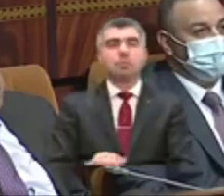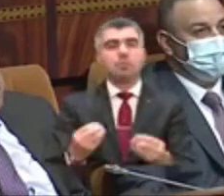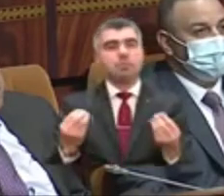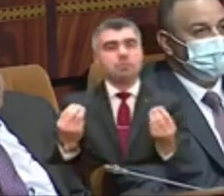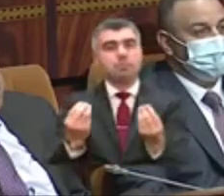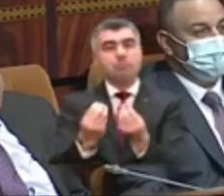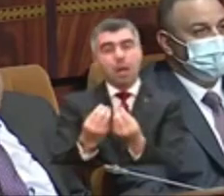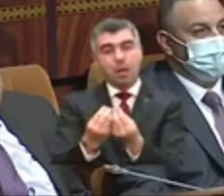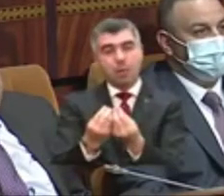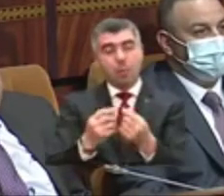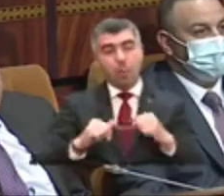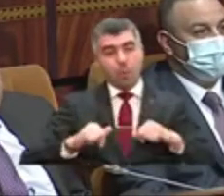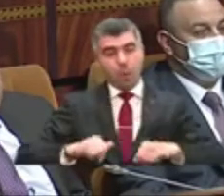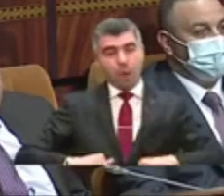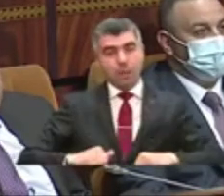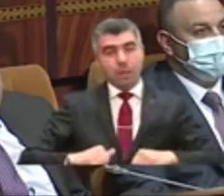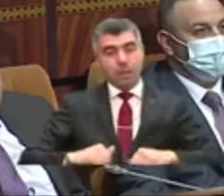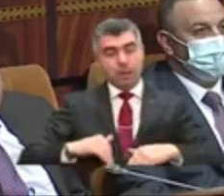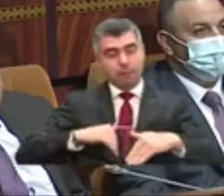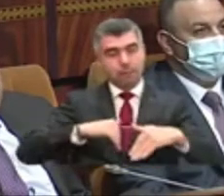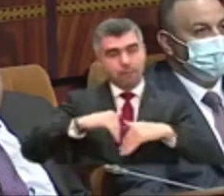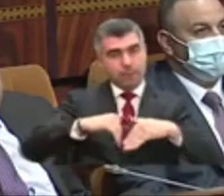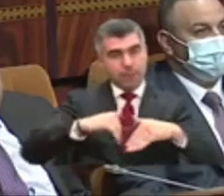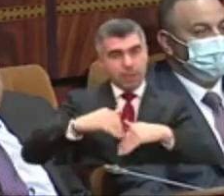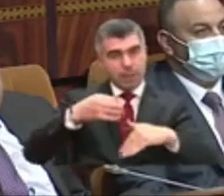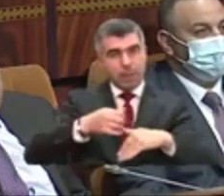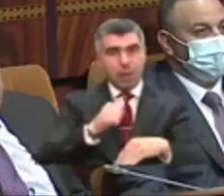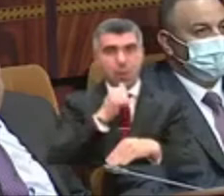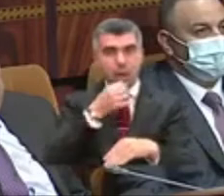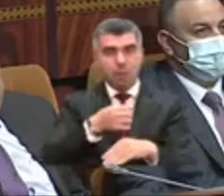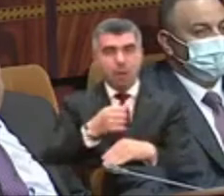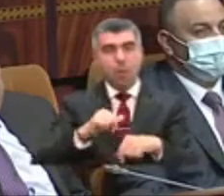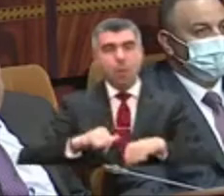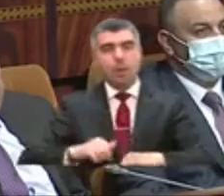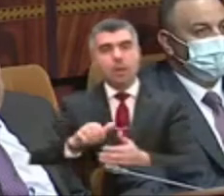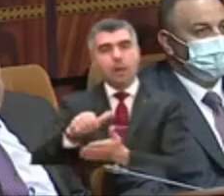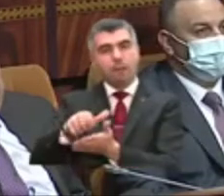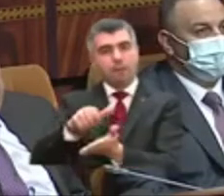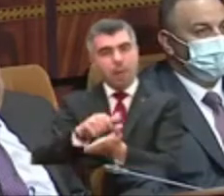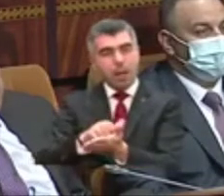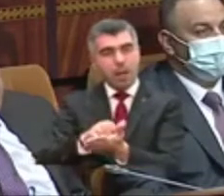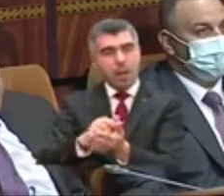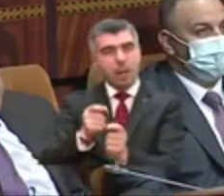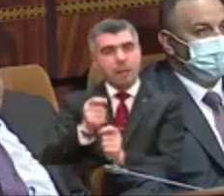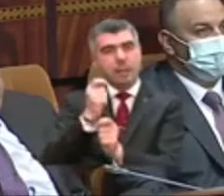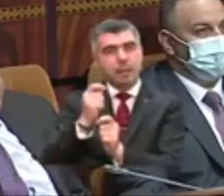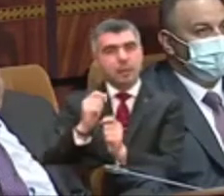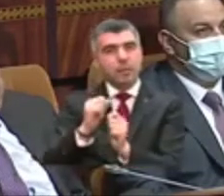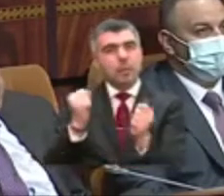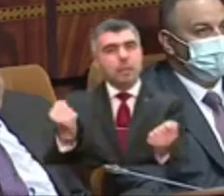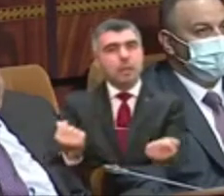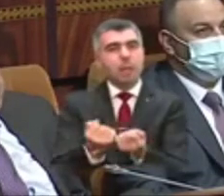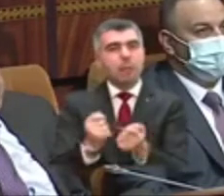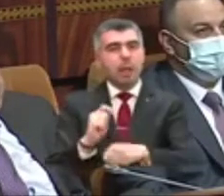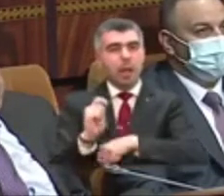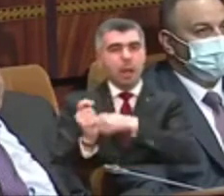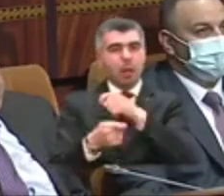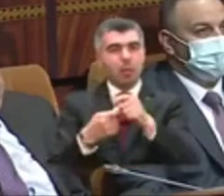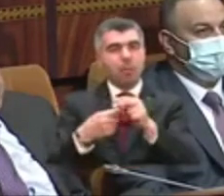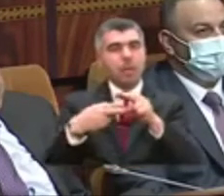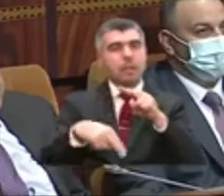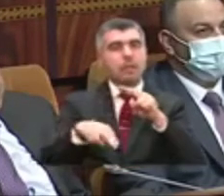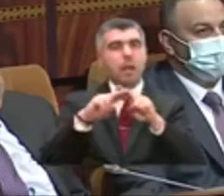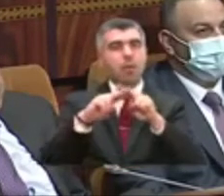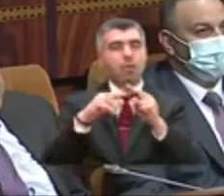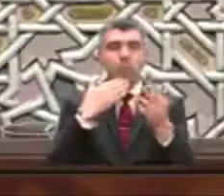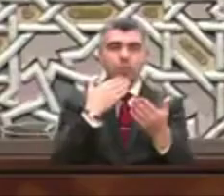بين وزارة التجهيز والنقل واللوجستيك والماء ووزارة الفلاحة والصيد البحري والتنمية القروية، هذا كما جاء في جوابكم.